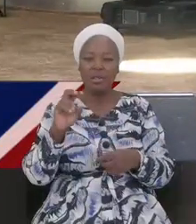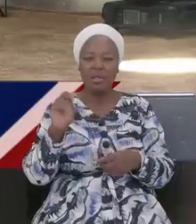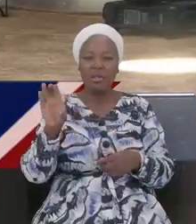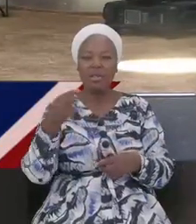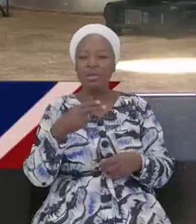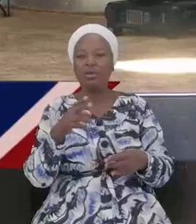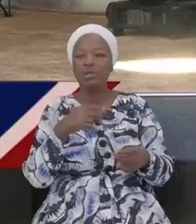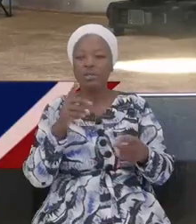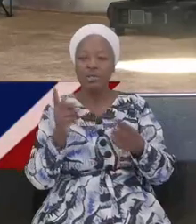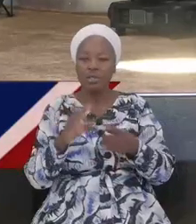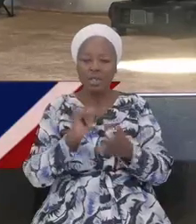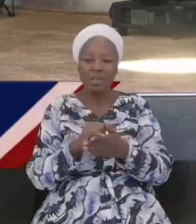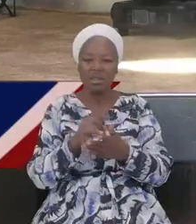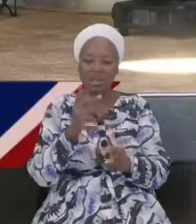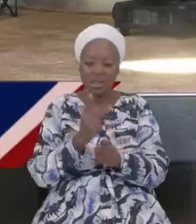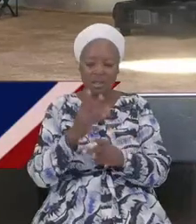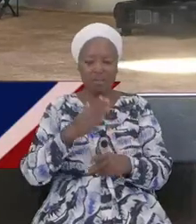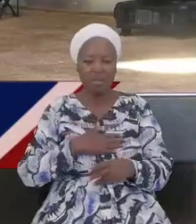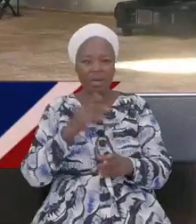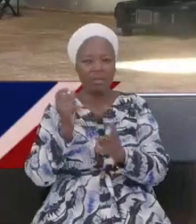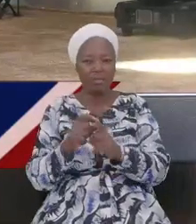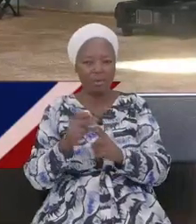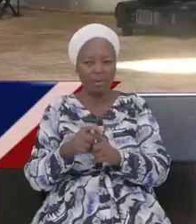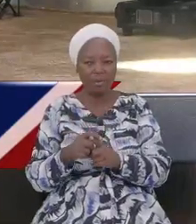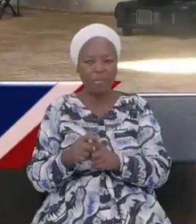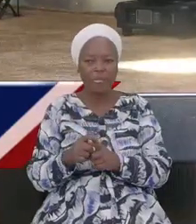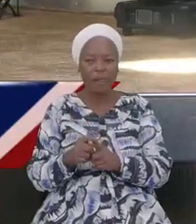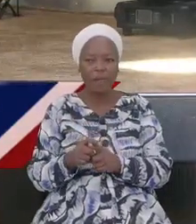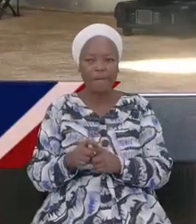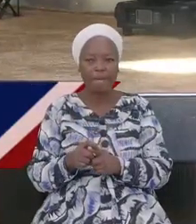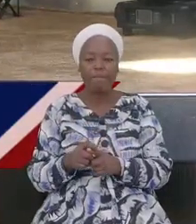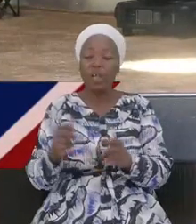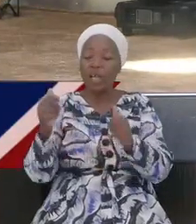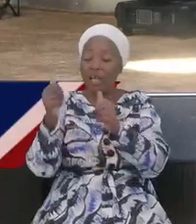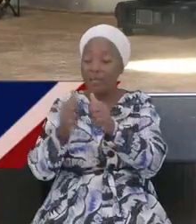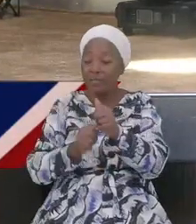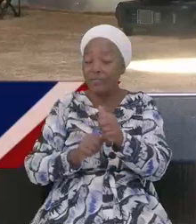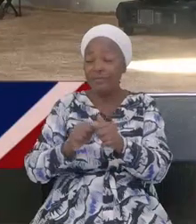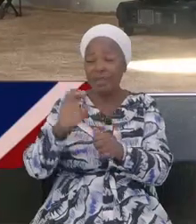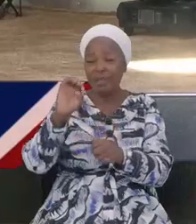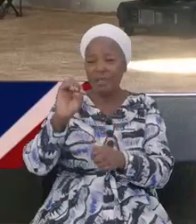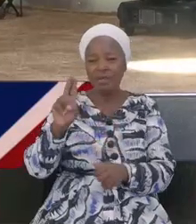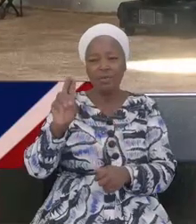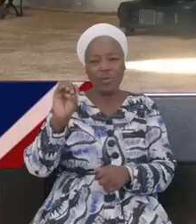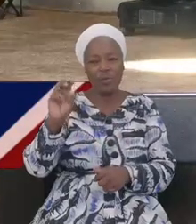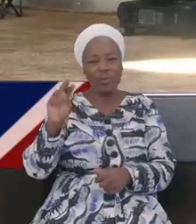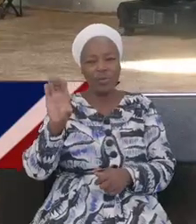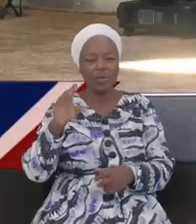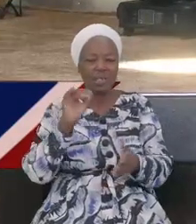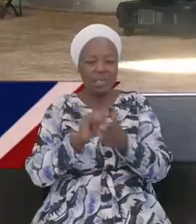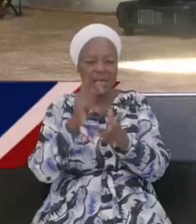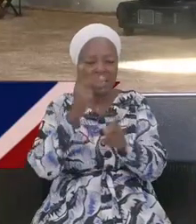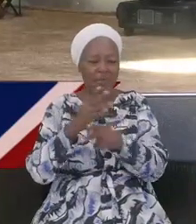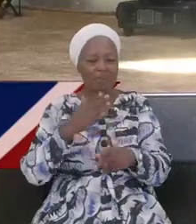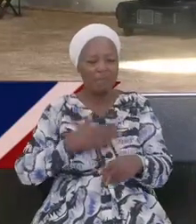sabbats. Est-ce que c'est tous les eunuques? Non. Mais aux eunuques qui gardent mes sabbats, qui choisiront